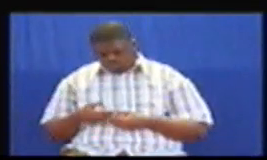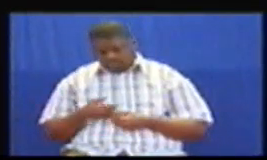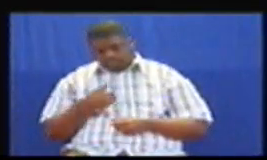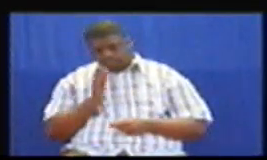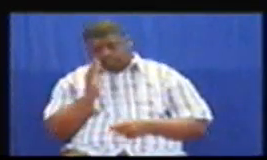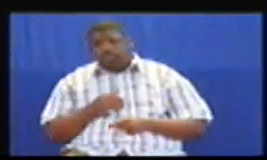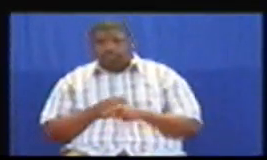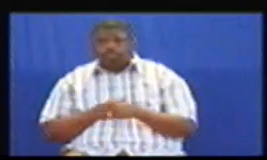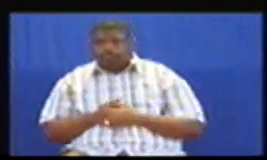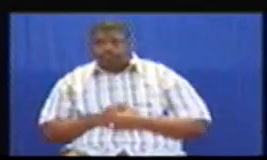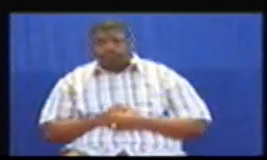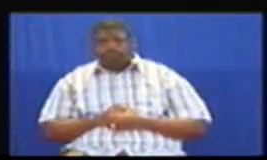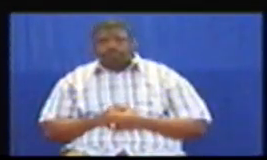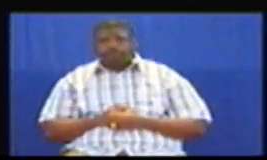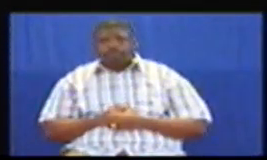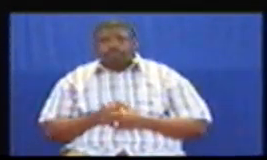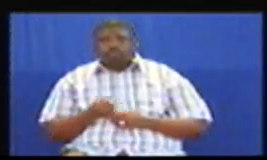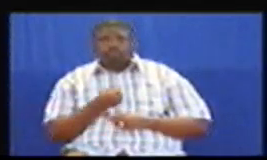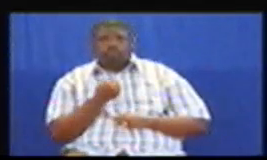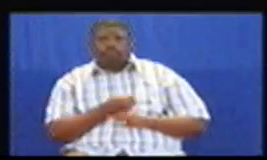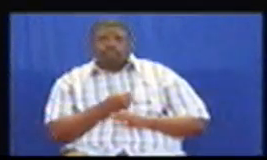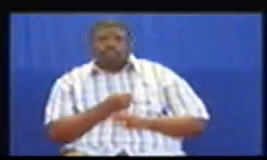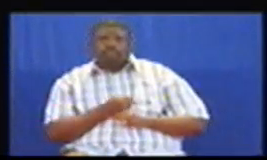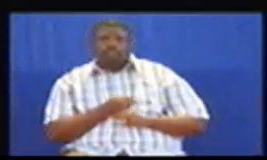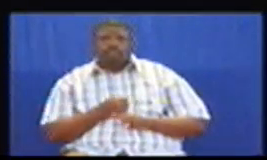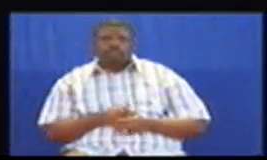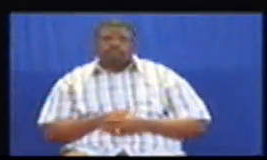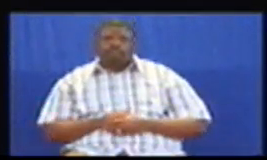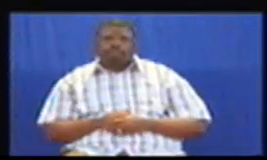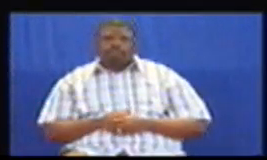serikali tutaufanyia kazi.